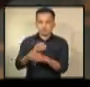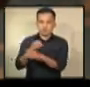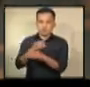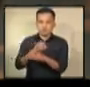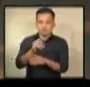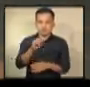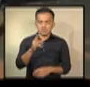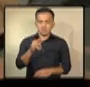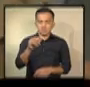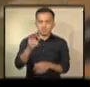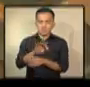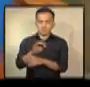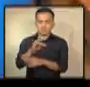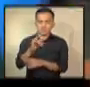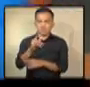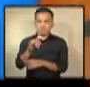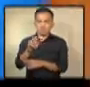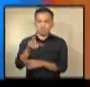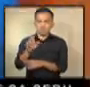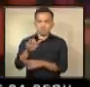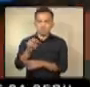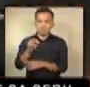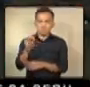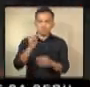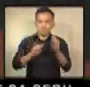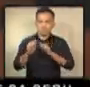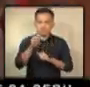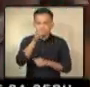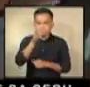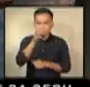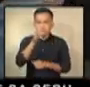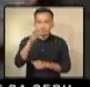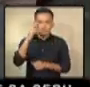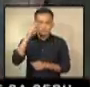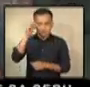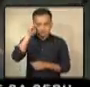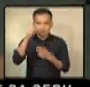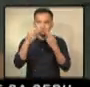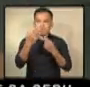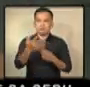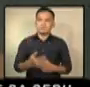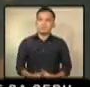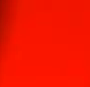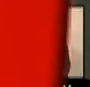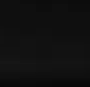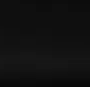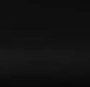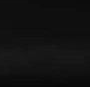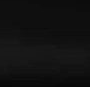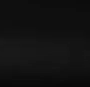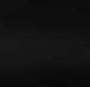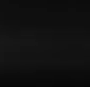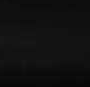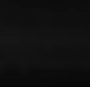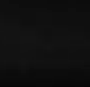ng Task Force Kalikasan. Mula Cebu Umaksyon, Ryan Sorote, News 5.